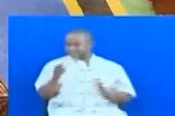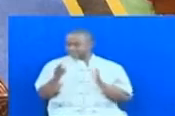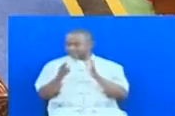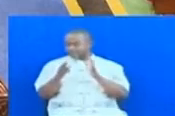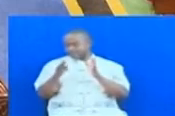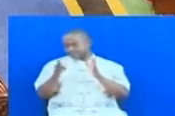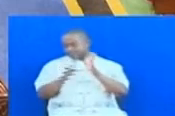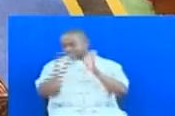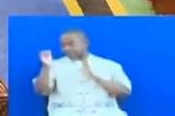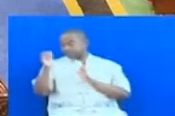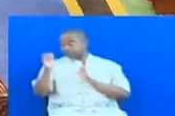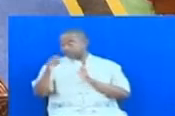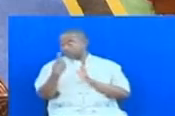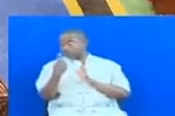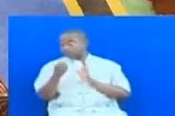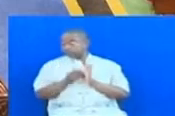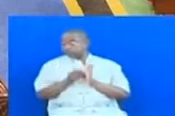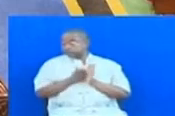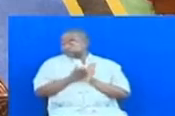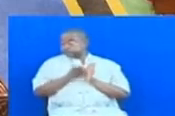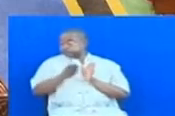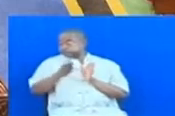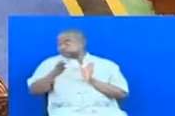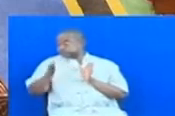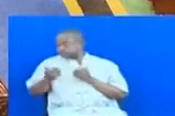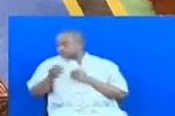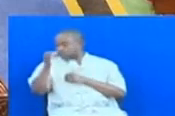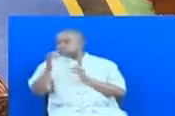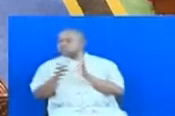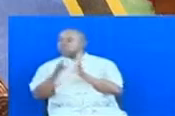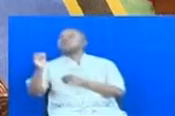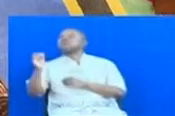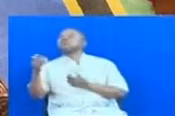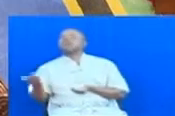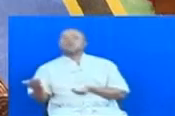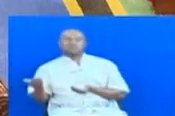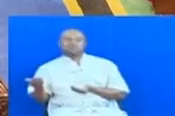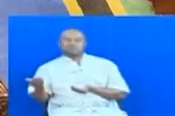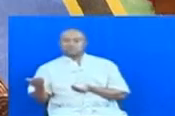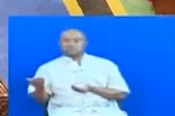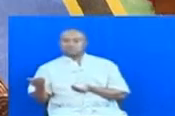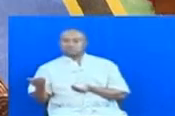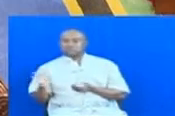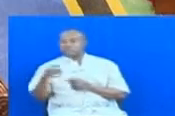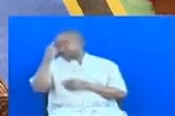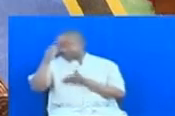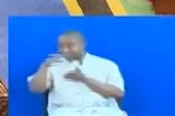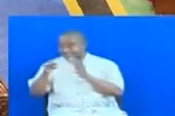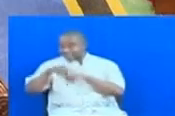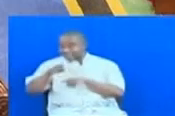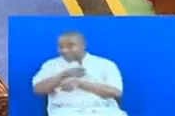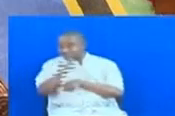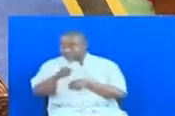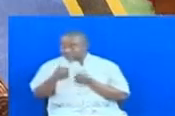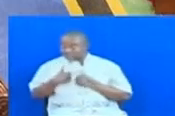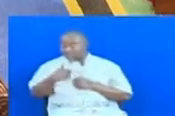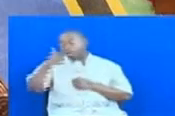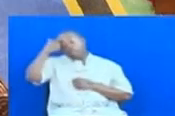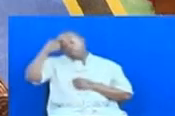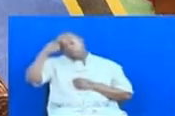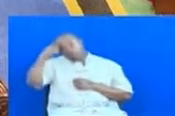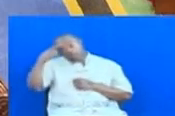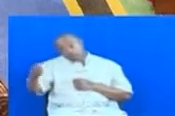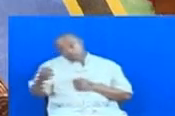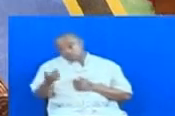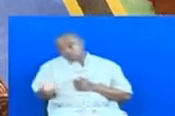81%. Tukaenda katika mwaka huu tumefika 90%. Na ina maana kwamba kipindi hicho tunatarajia kwamba tuna imani